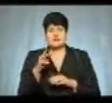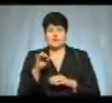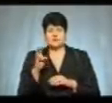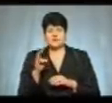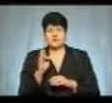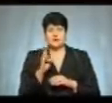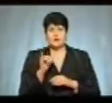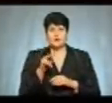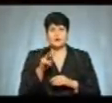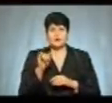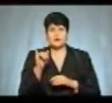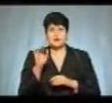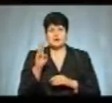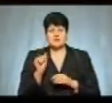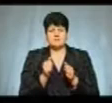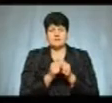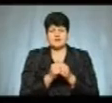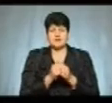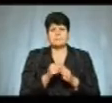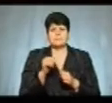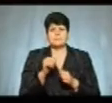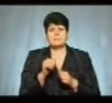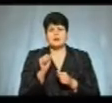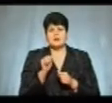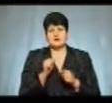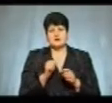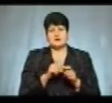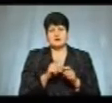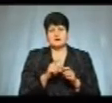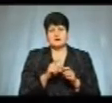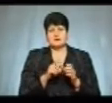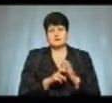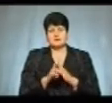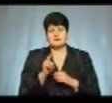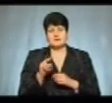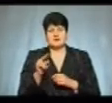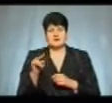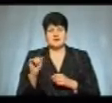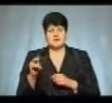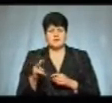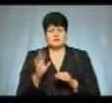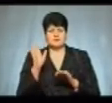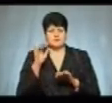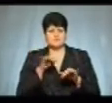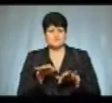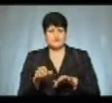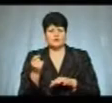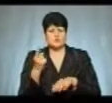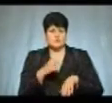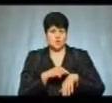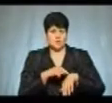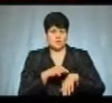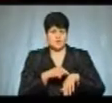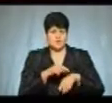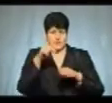поблизу церкви Святого Апостола Петра на дорогу витікала вода. Об 11 годині аварійна бригада водоканалу